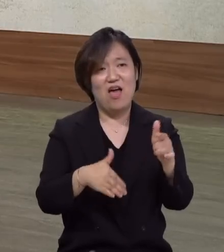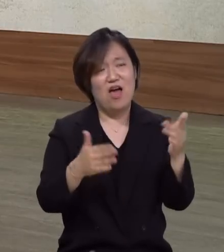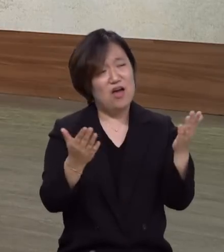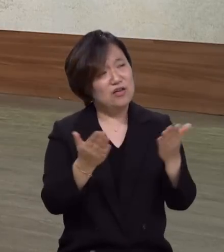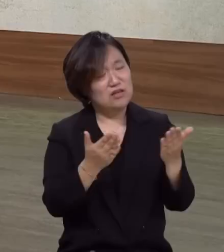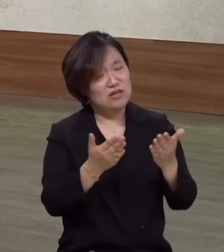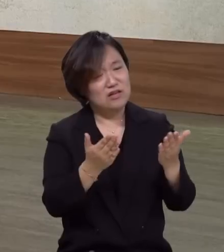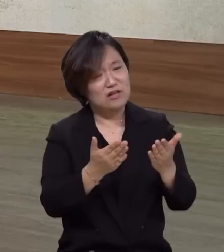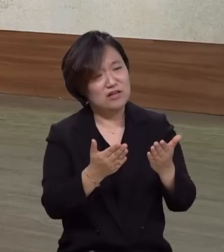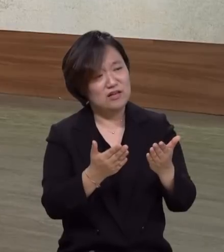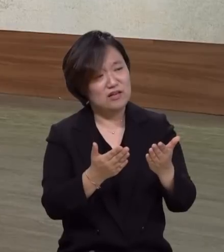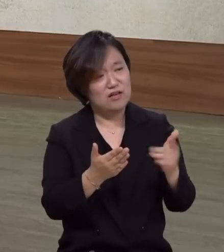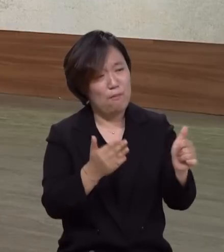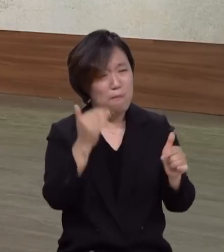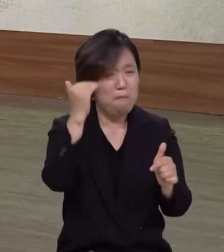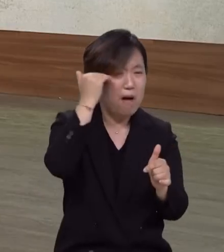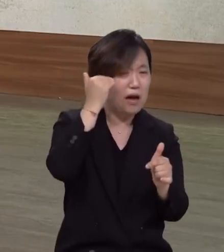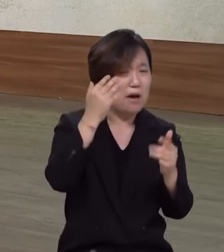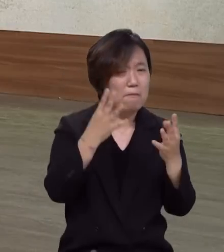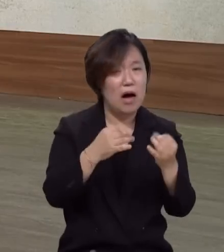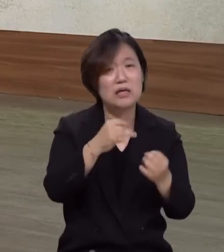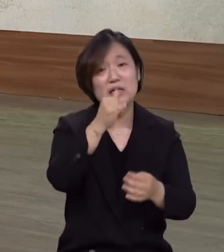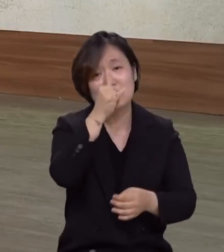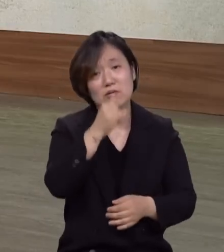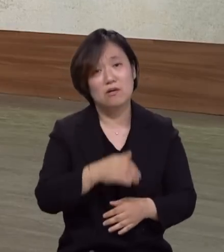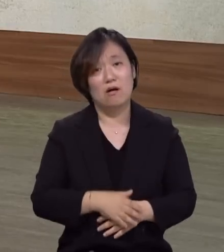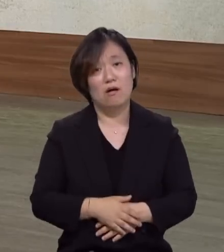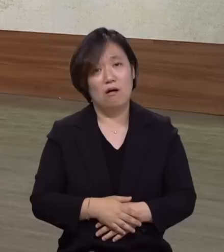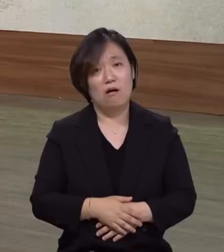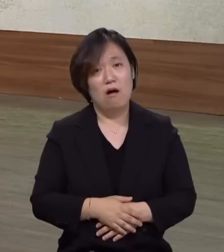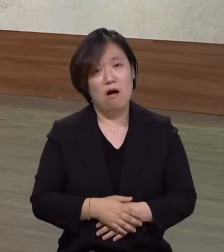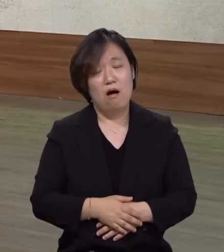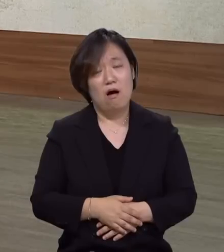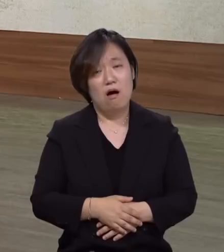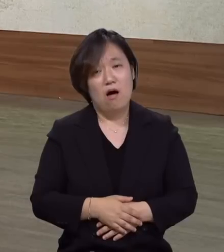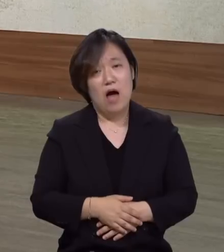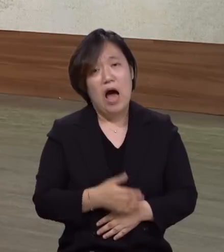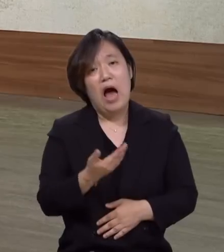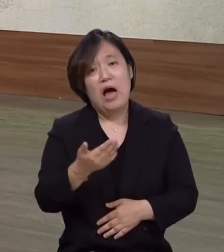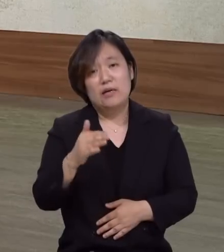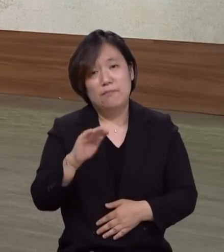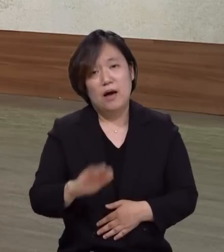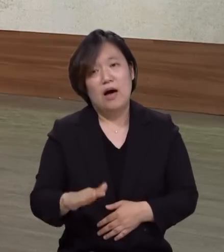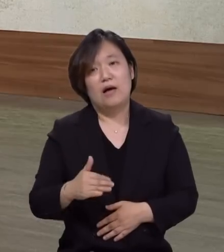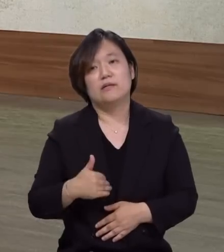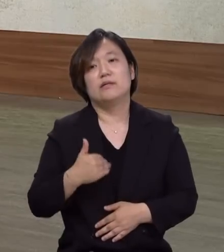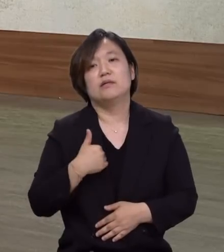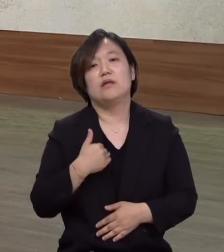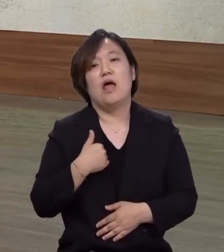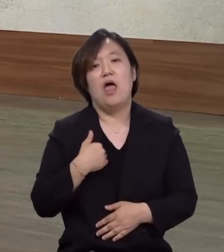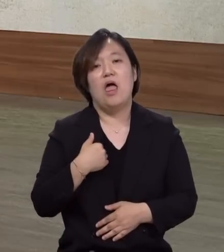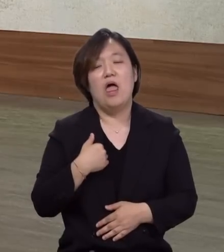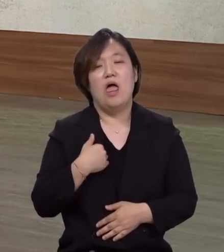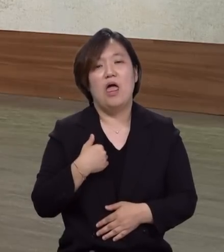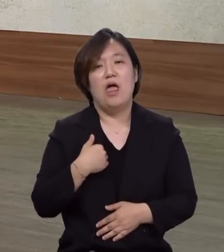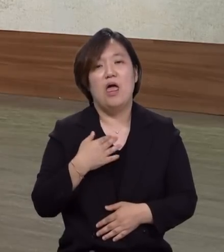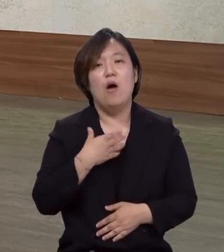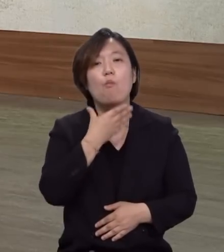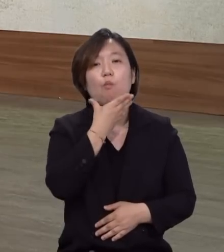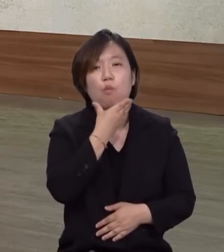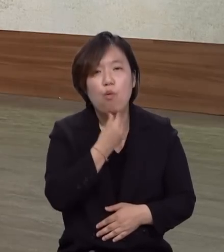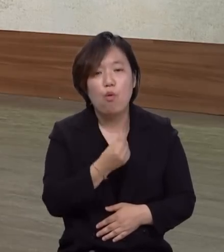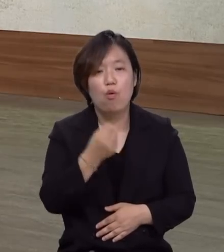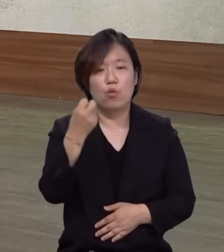잘 풀리지 않고 막힘이 많았다 하지만 내가 내 업이 내 복에